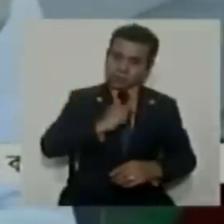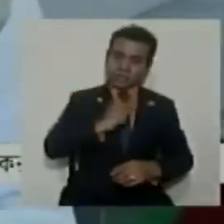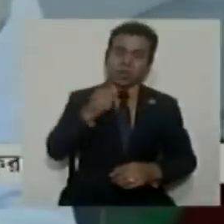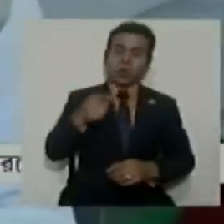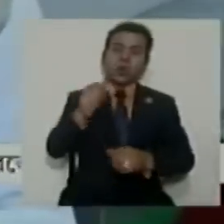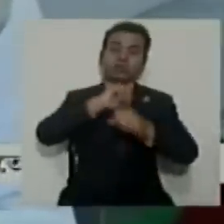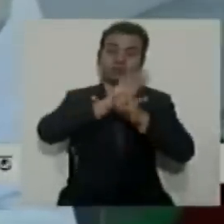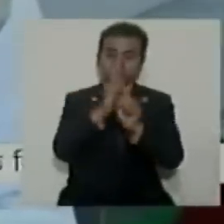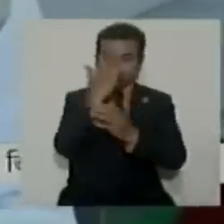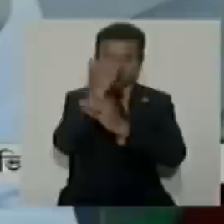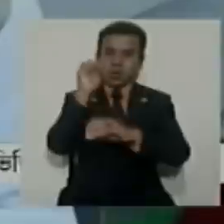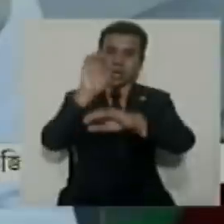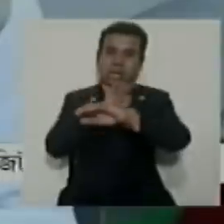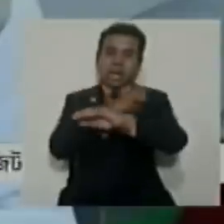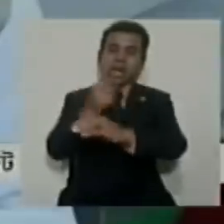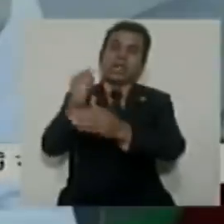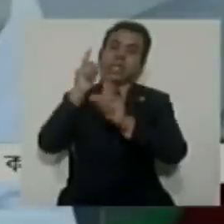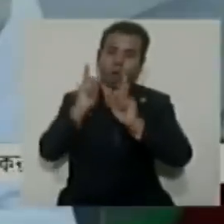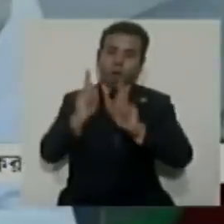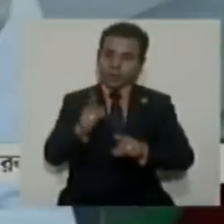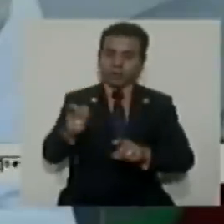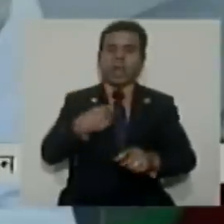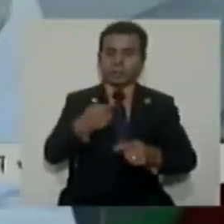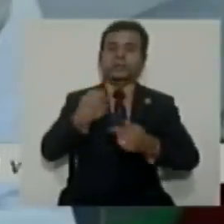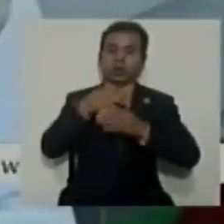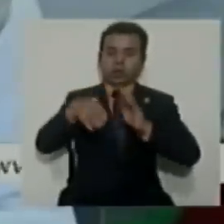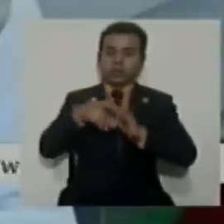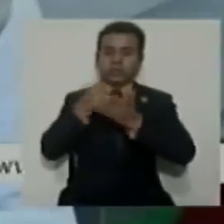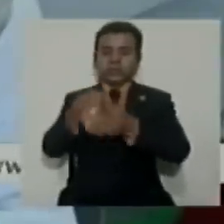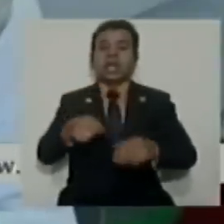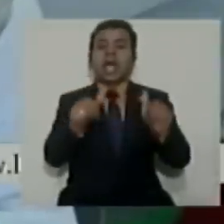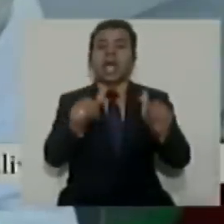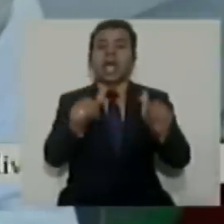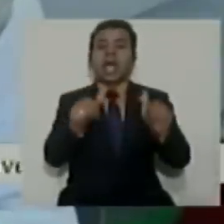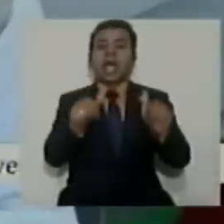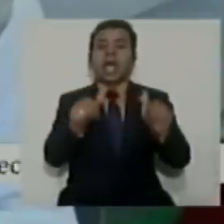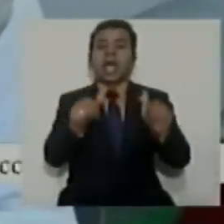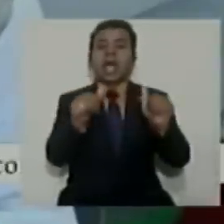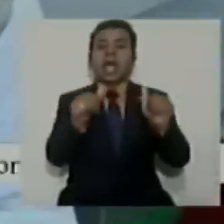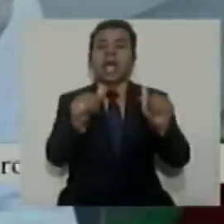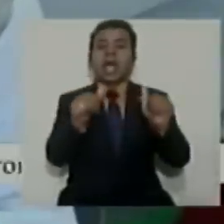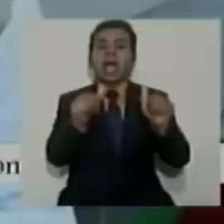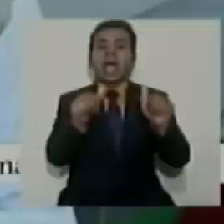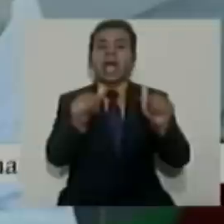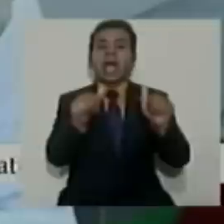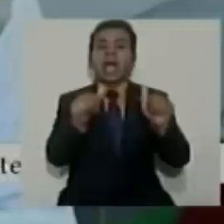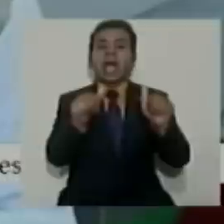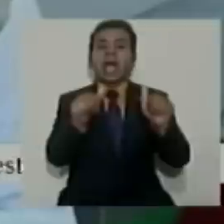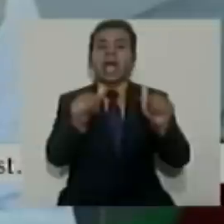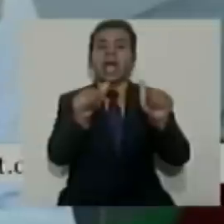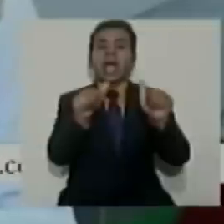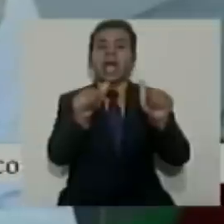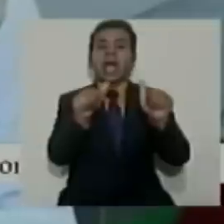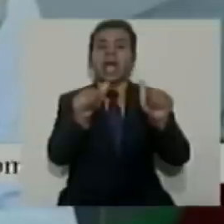মিলে 500টি, আইসোলেশন বেড রয়েছে 9000 এবং মোট সরকারি হাসপাতাল শয্যা